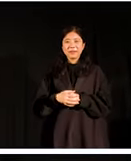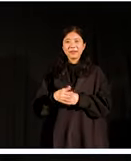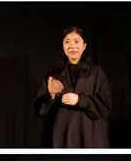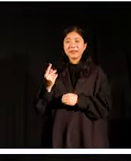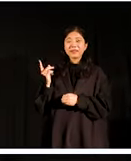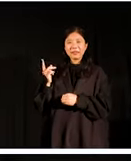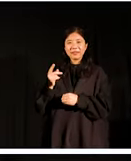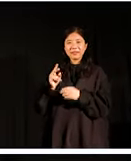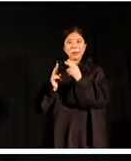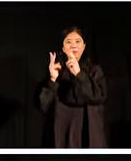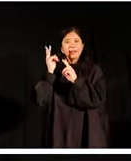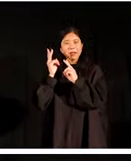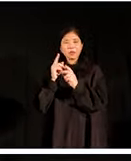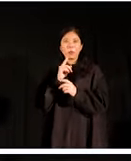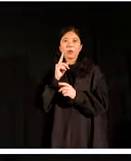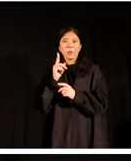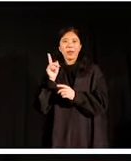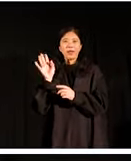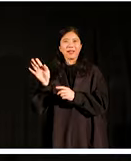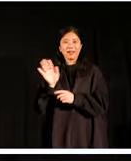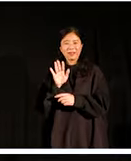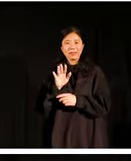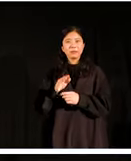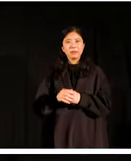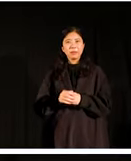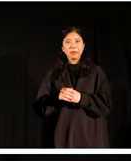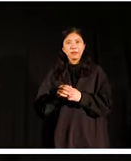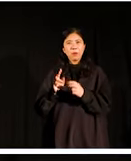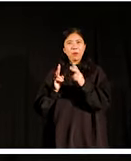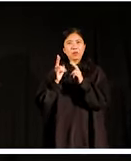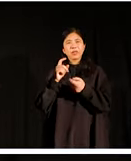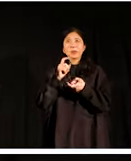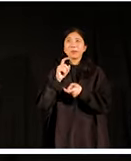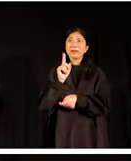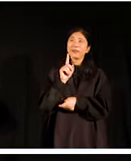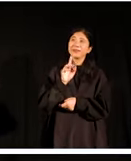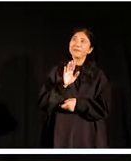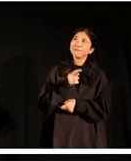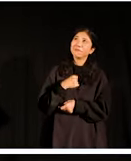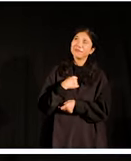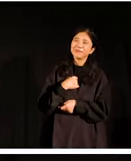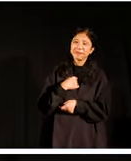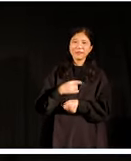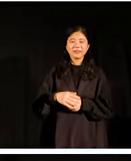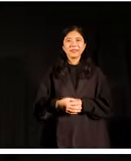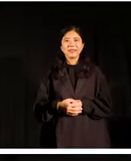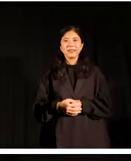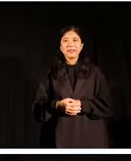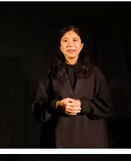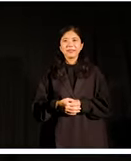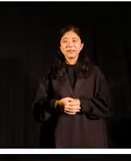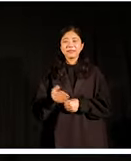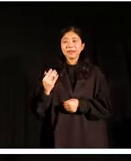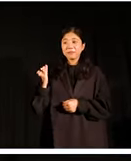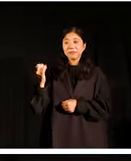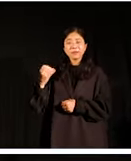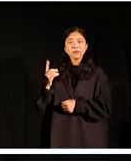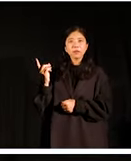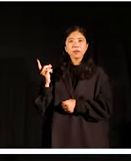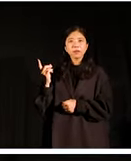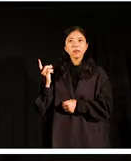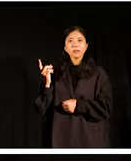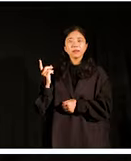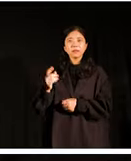えっとマが出たんですけどもやっぱりなんか沖縄の言葉探そうかなと思ってあの今かさんがおっしゃったことなんですけどあの沖縄